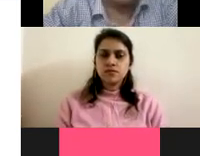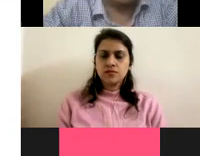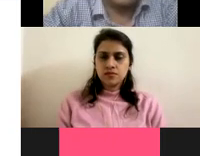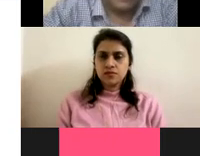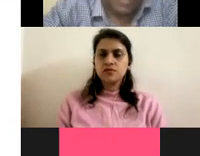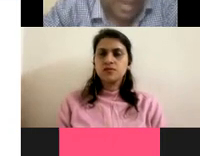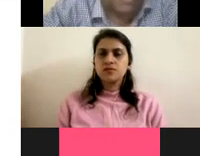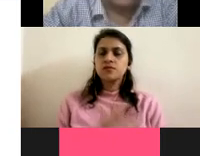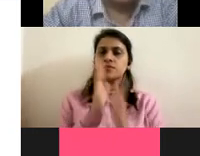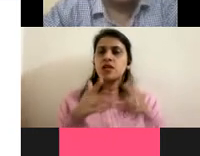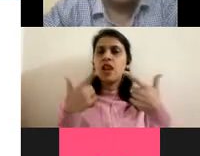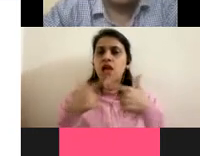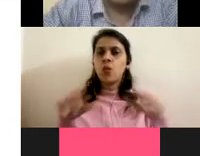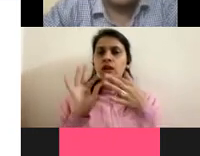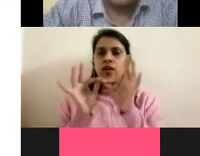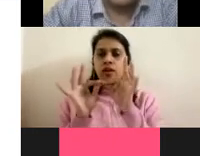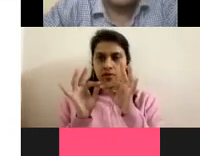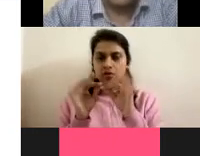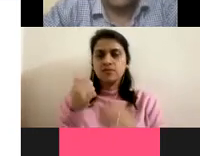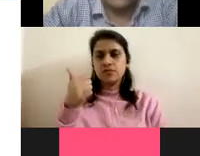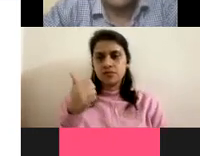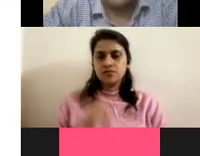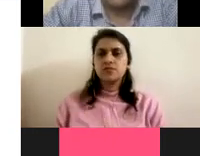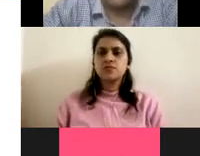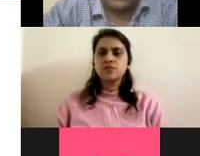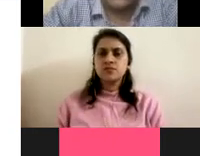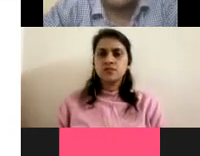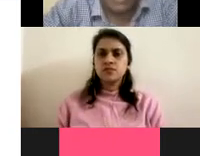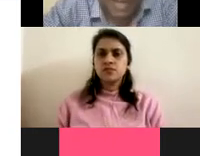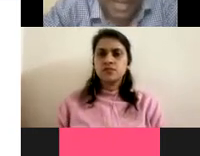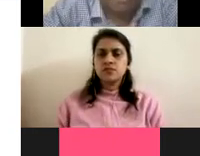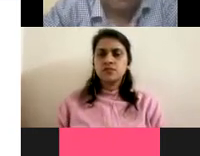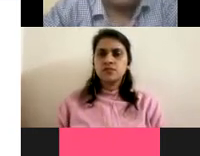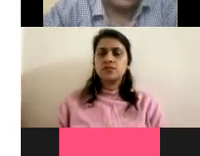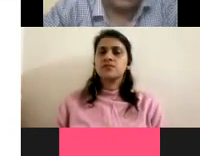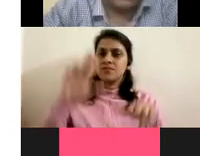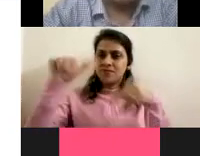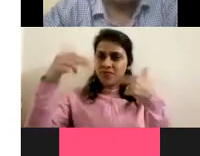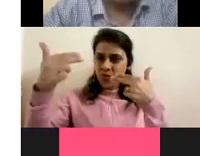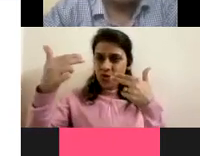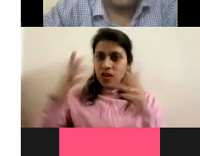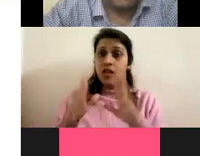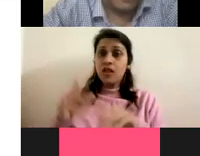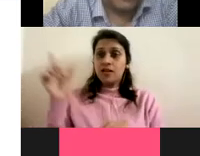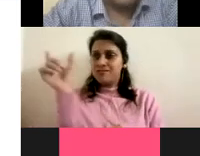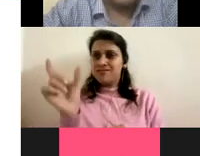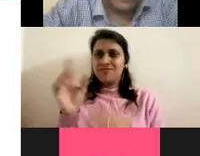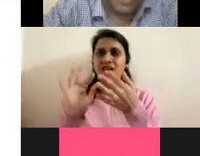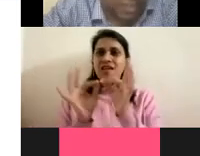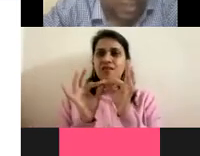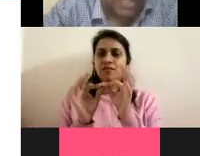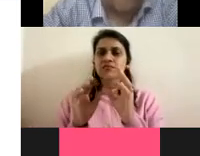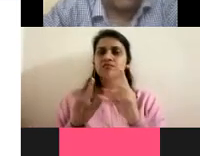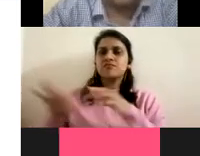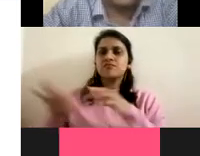Interpretation, yes. To provide an online real-time interpreter.